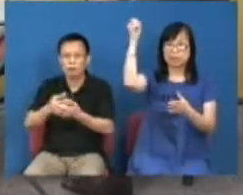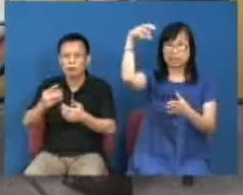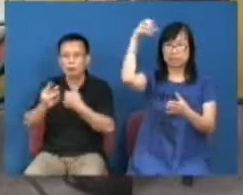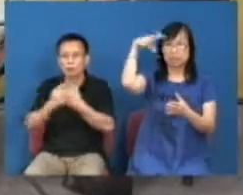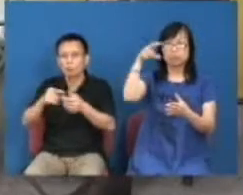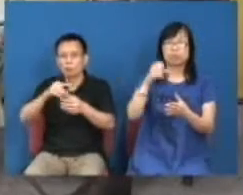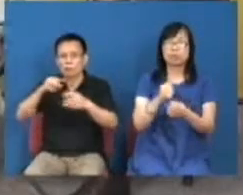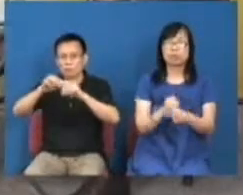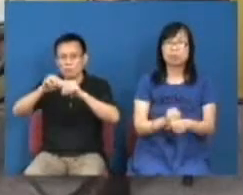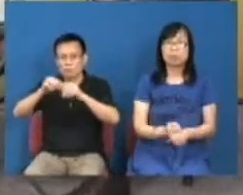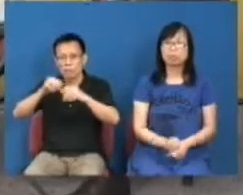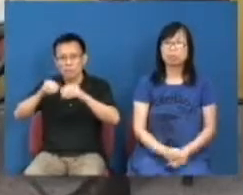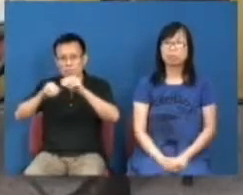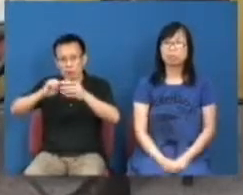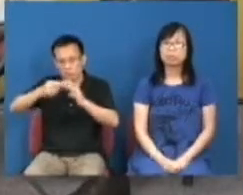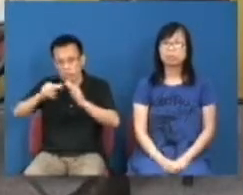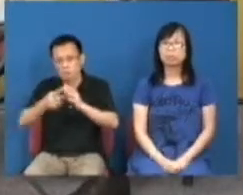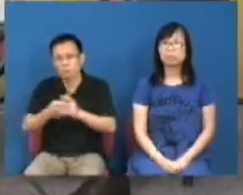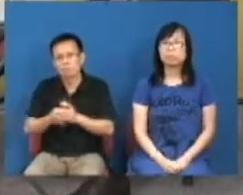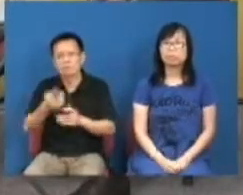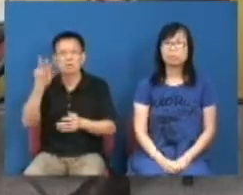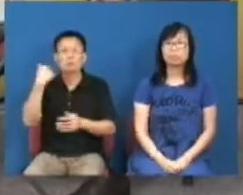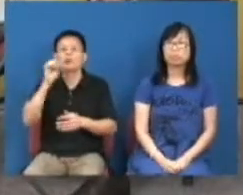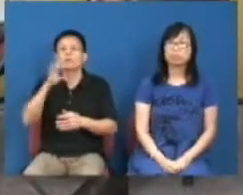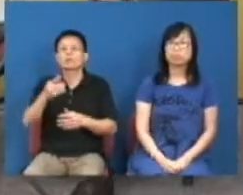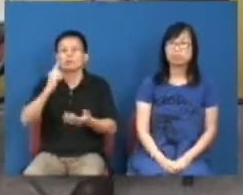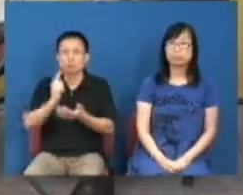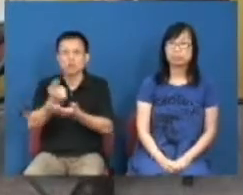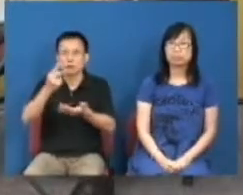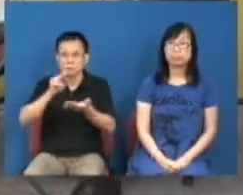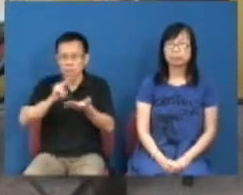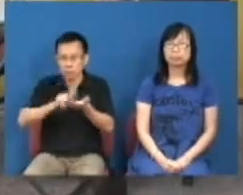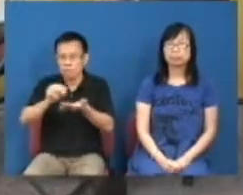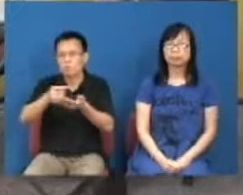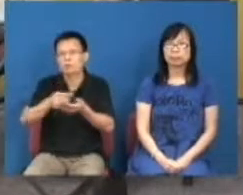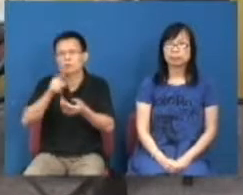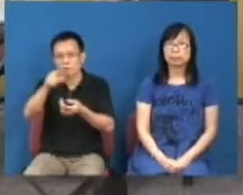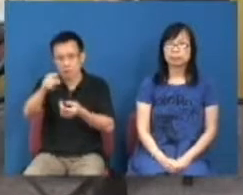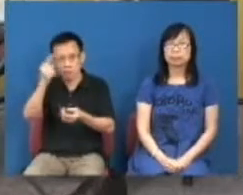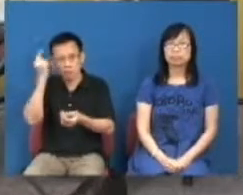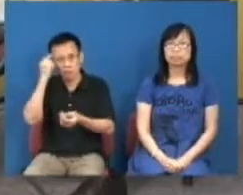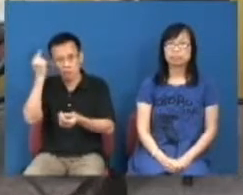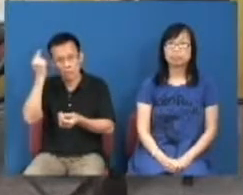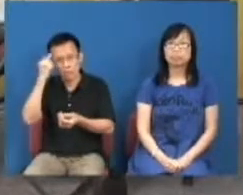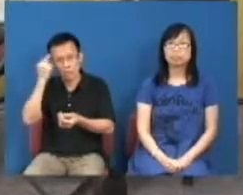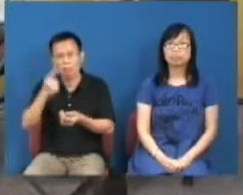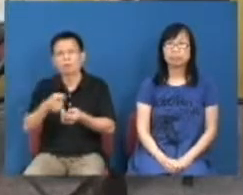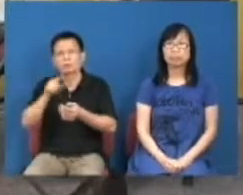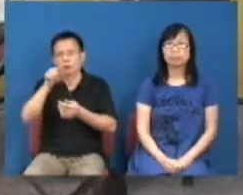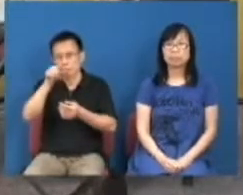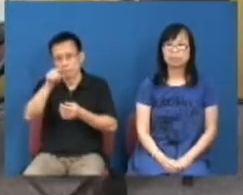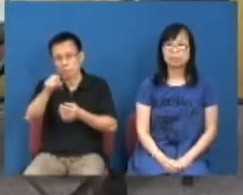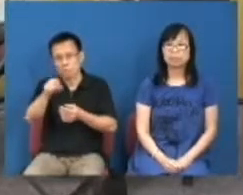所以毛師師，你點話俾一個好重要嘅信息啊？就係你係懂得係將你